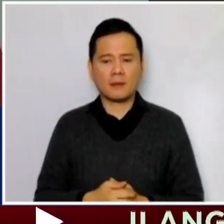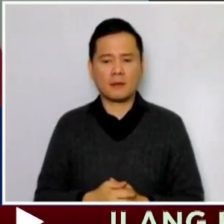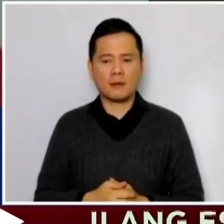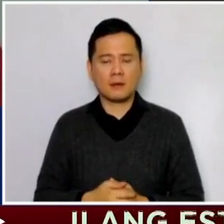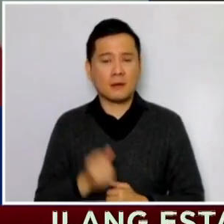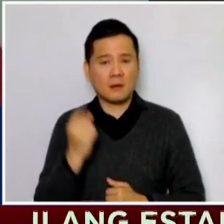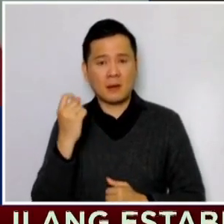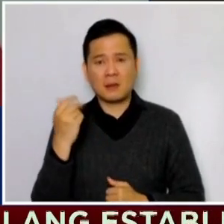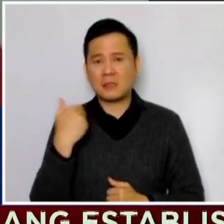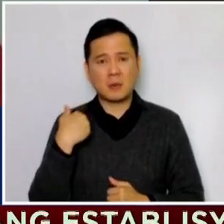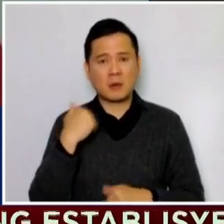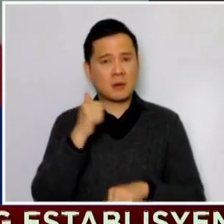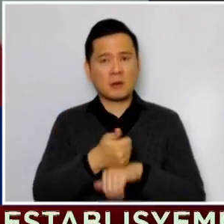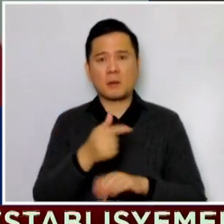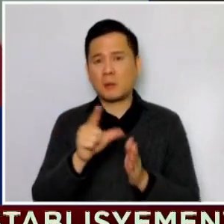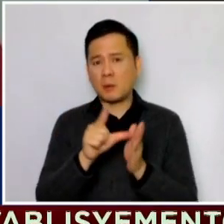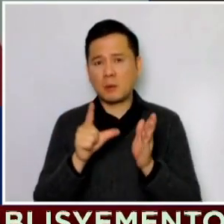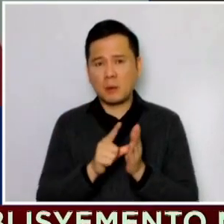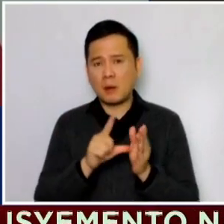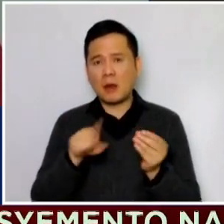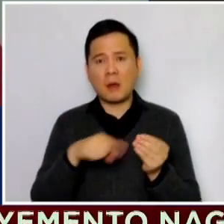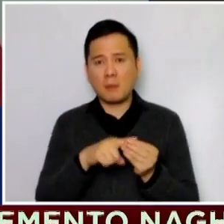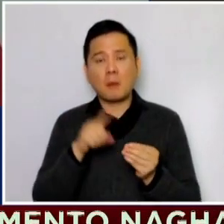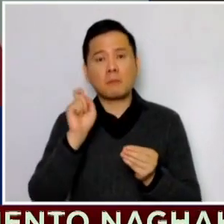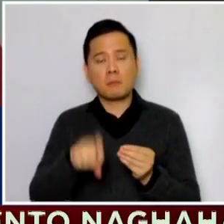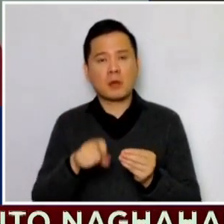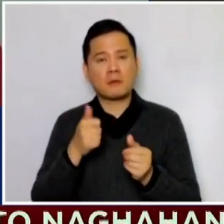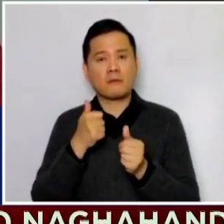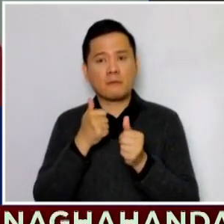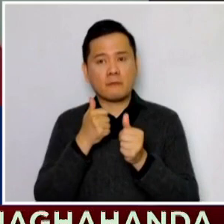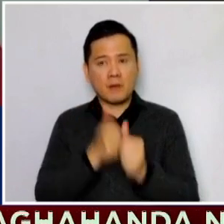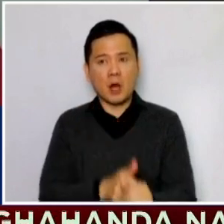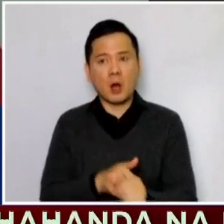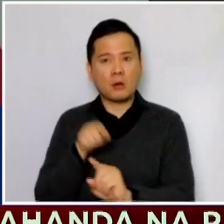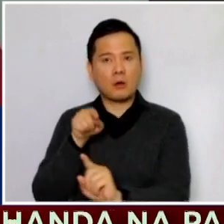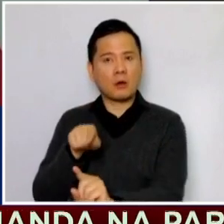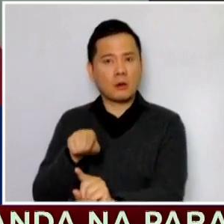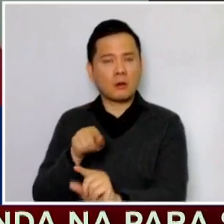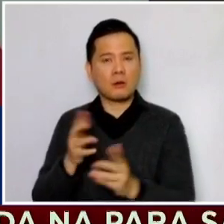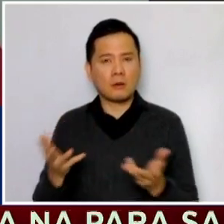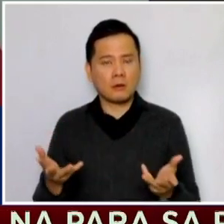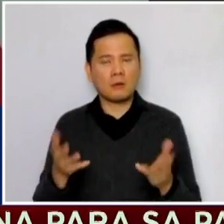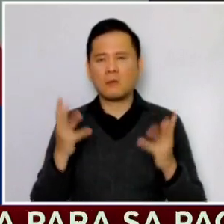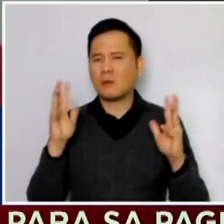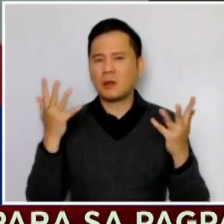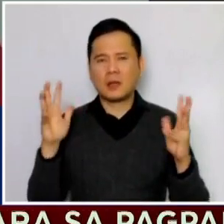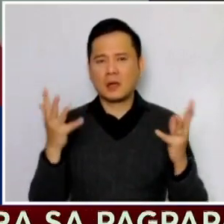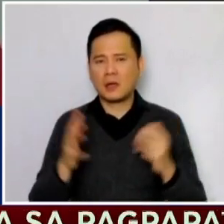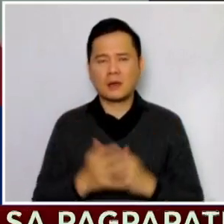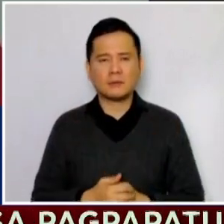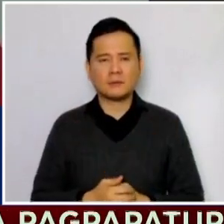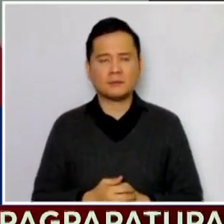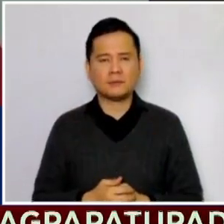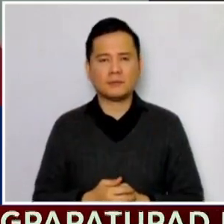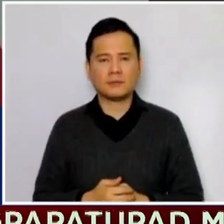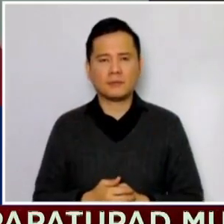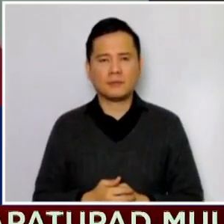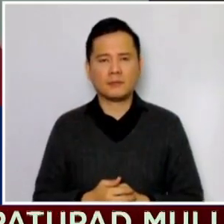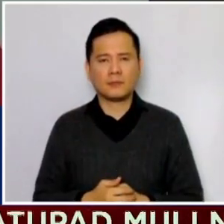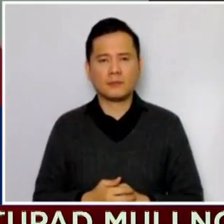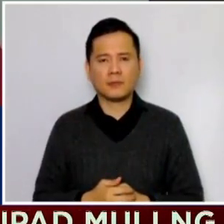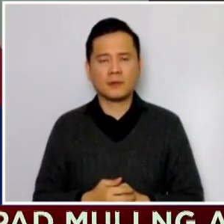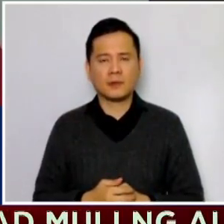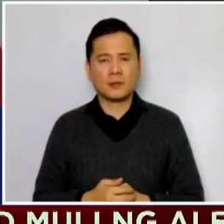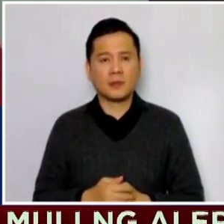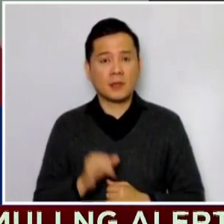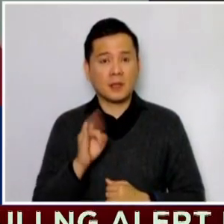batas ng Executive Department, may nakalain nga ng batas na yon. So as long as hindi nababago yun na retail